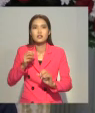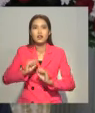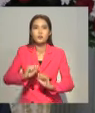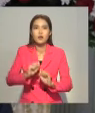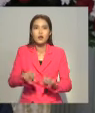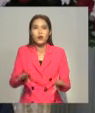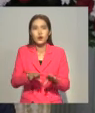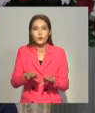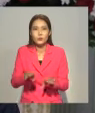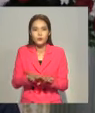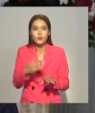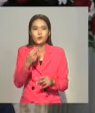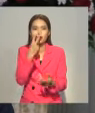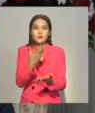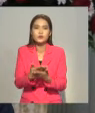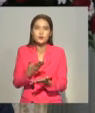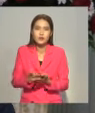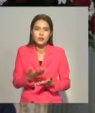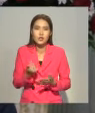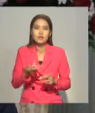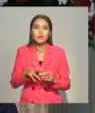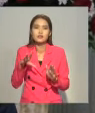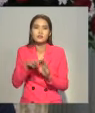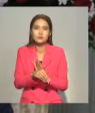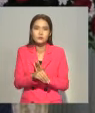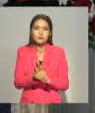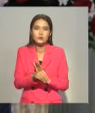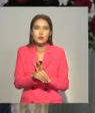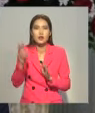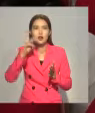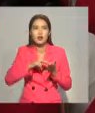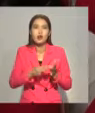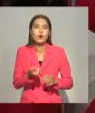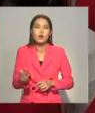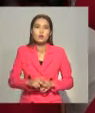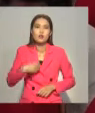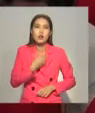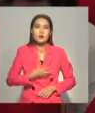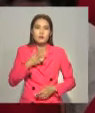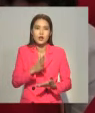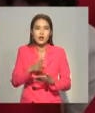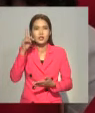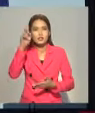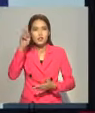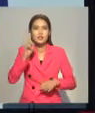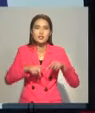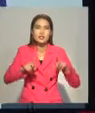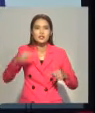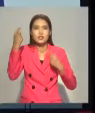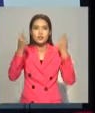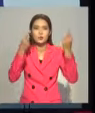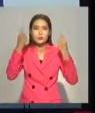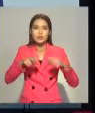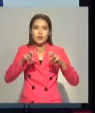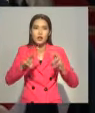себептен бұл тек қана кіреберісте, мектептің кіреберісінде болатын болса, мектептің ішіндегі бұл ахуал өте маңызды. Еліміздің кейбір өңірлерінде психологтардың арнайы орталығы